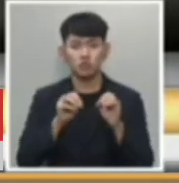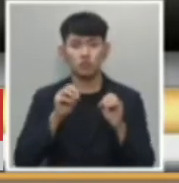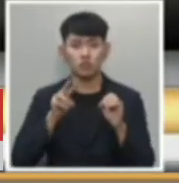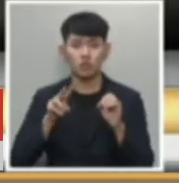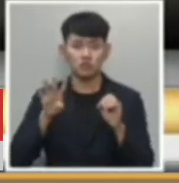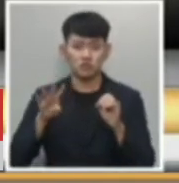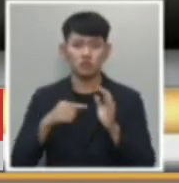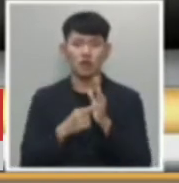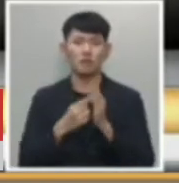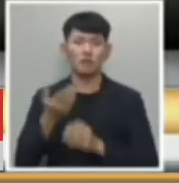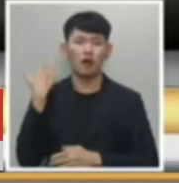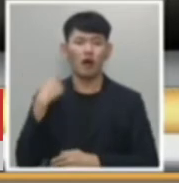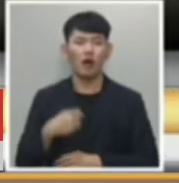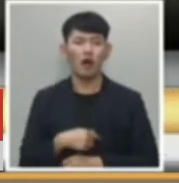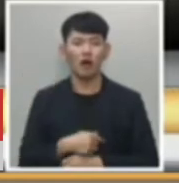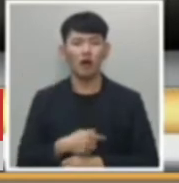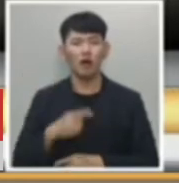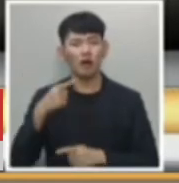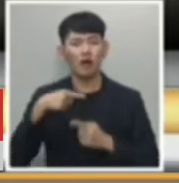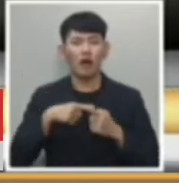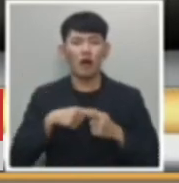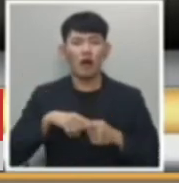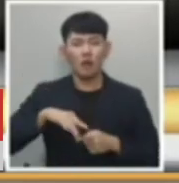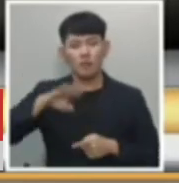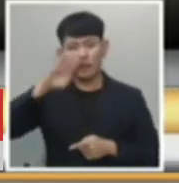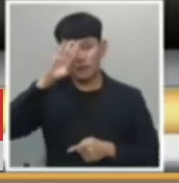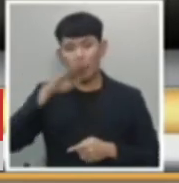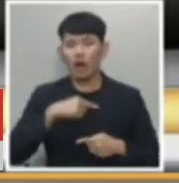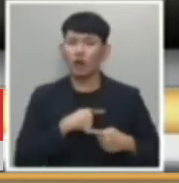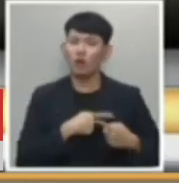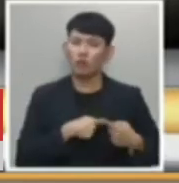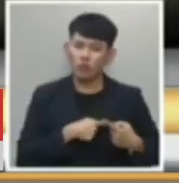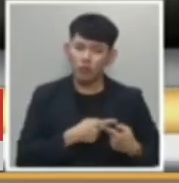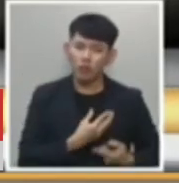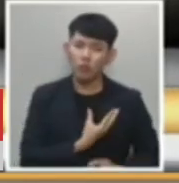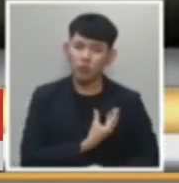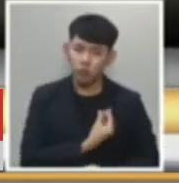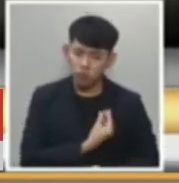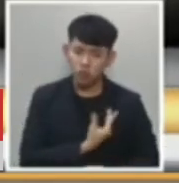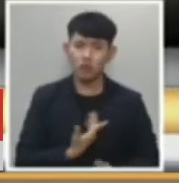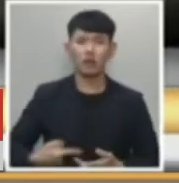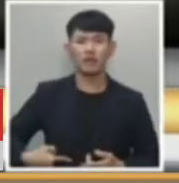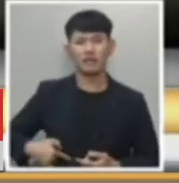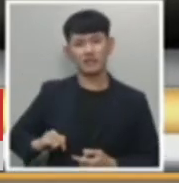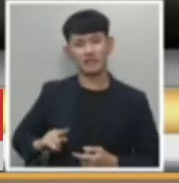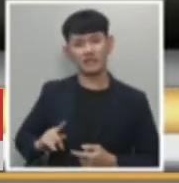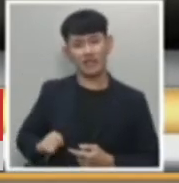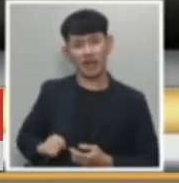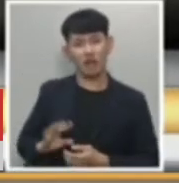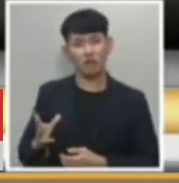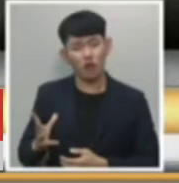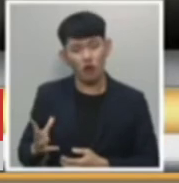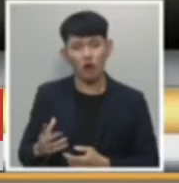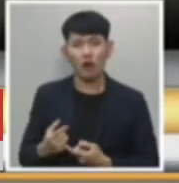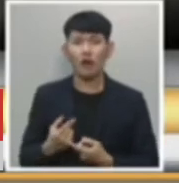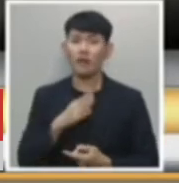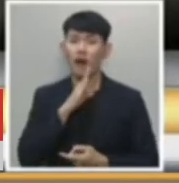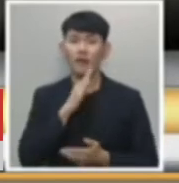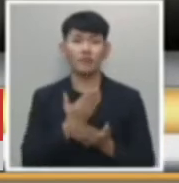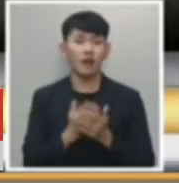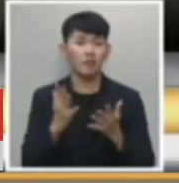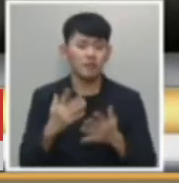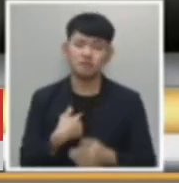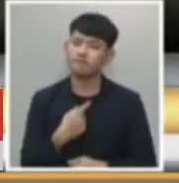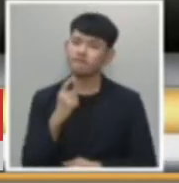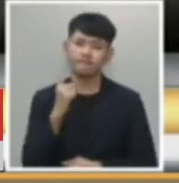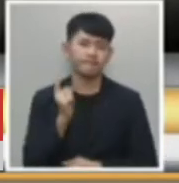คหัวใจล้างต้องล้างไตต้องอะไรนะครับไม่มีเงินเนี่ยตายเฉยๆนะครับแต่ตอนนี้นะครับคนเป็นโรคหัวใจนะ